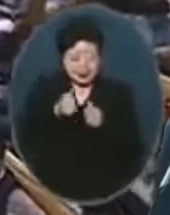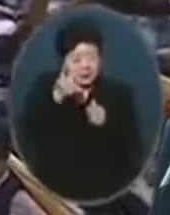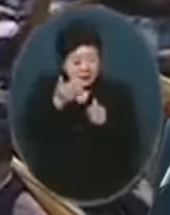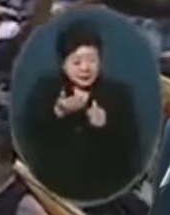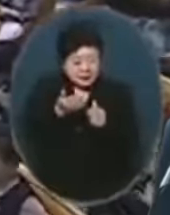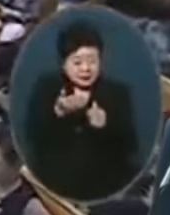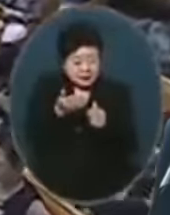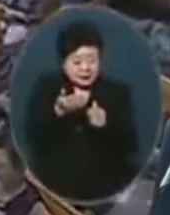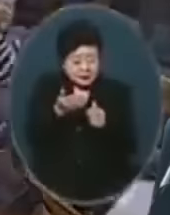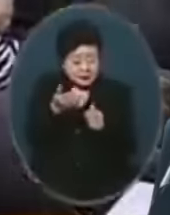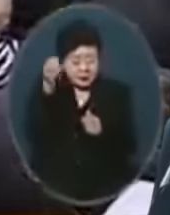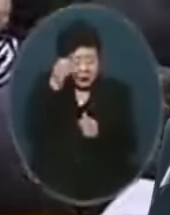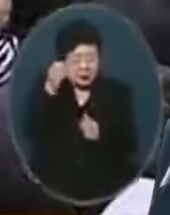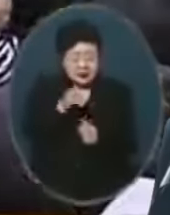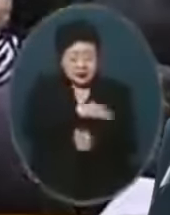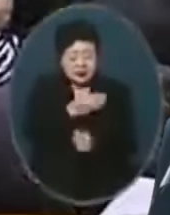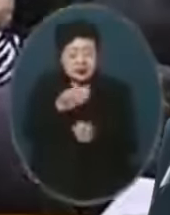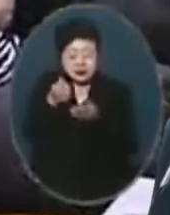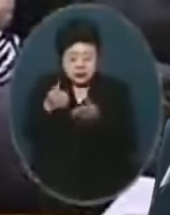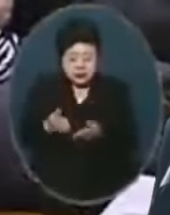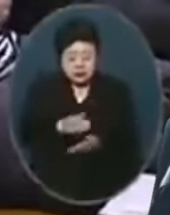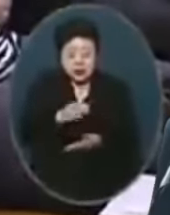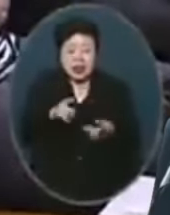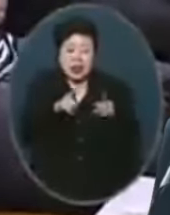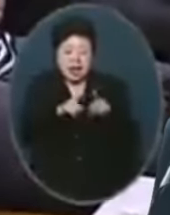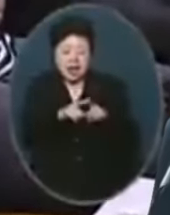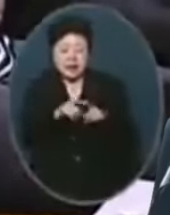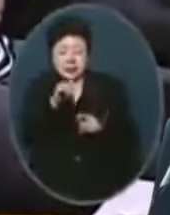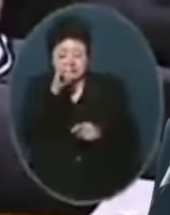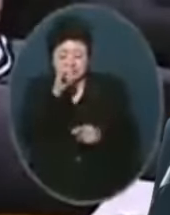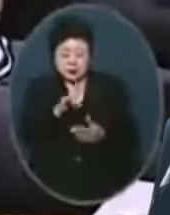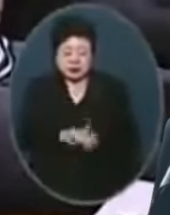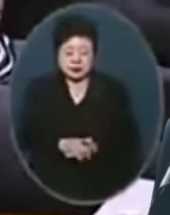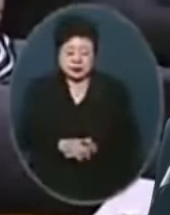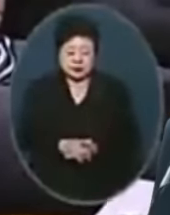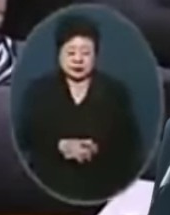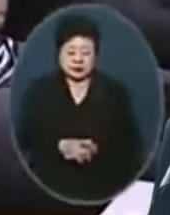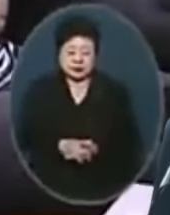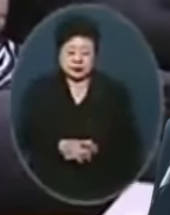하나님께서 성령의 능력을 통해서 우리와 함께 있으므로